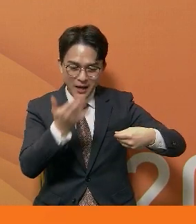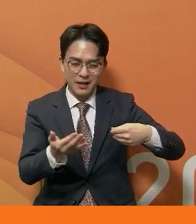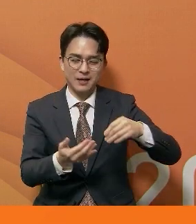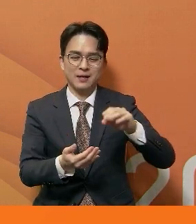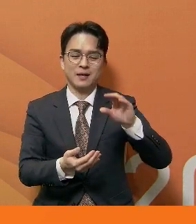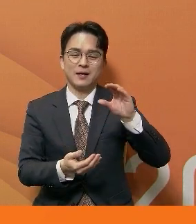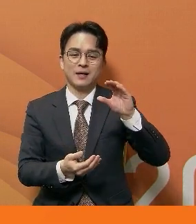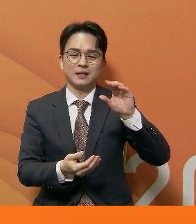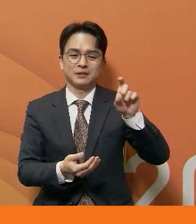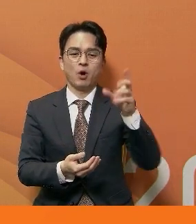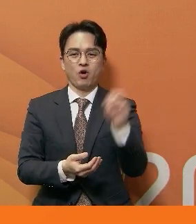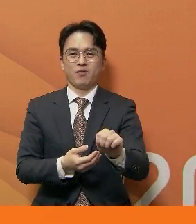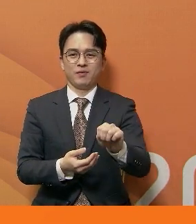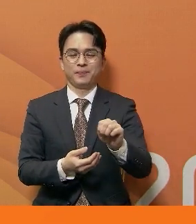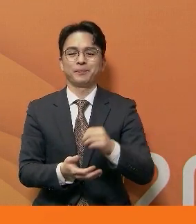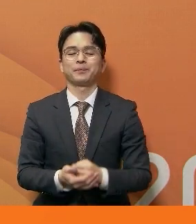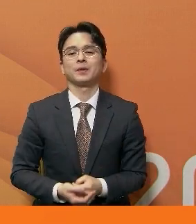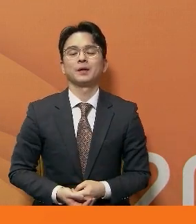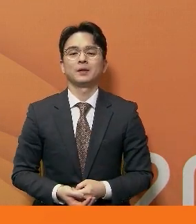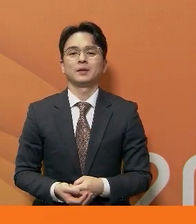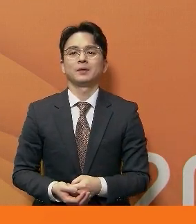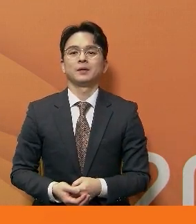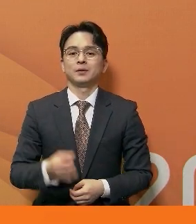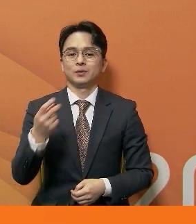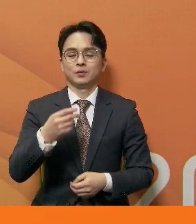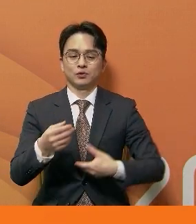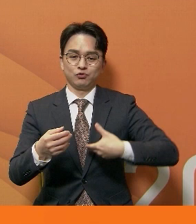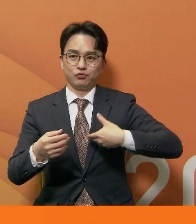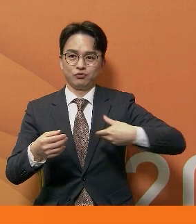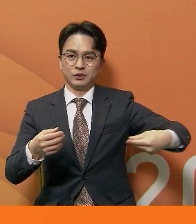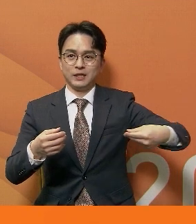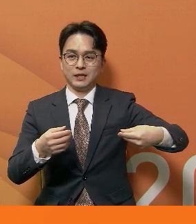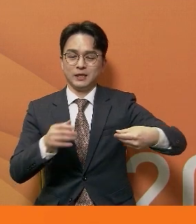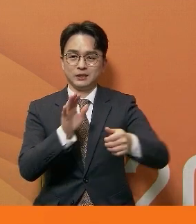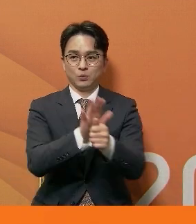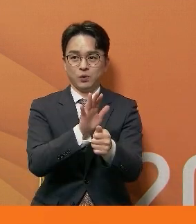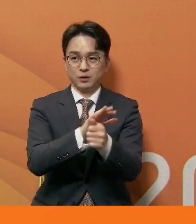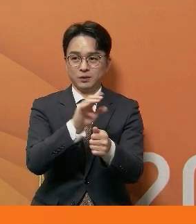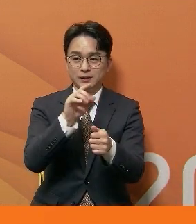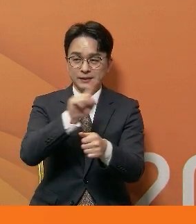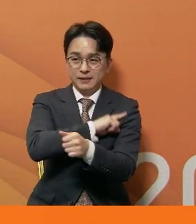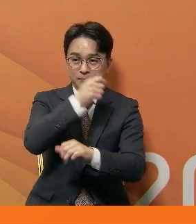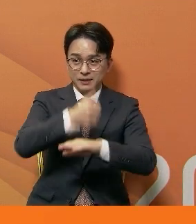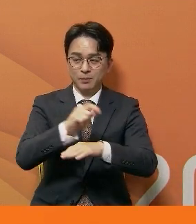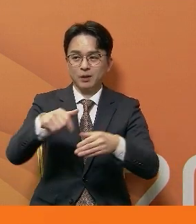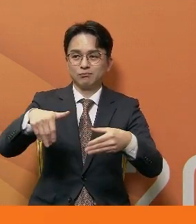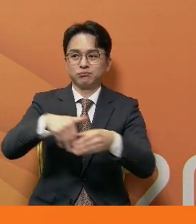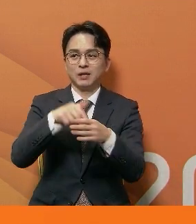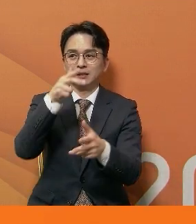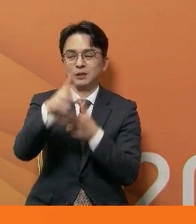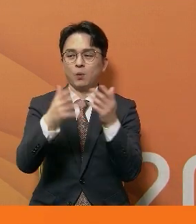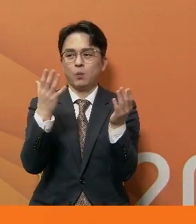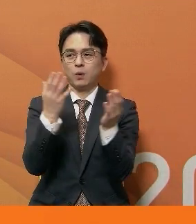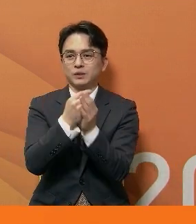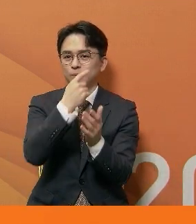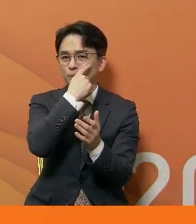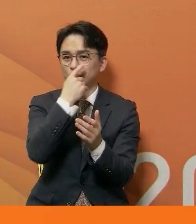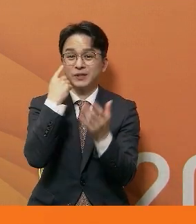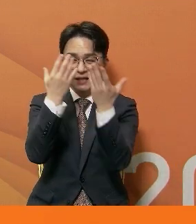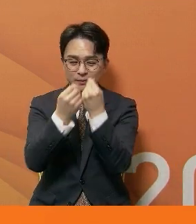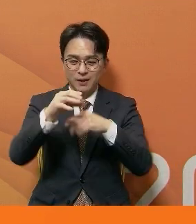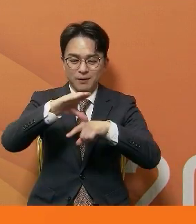융자 지원 상품의 마지막 마지막은요 문화산업 완성보증상품입니다 방송사나 게임사와 같이